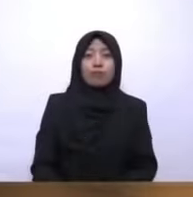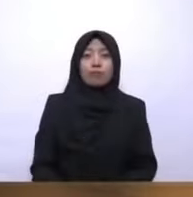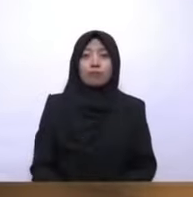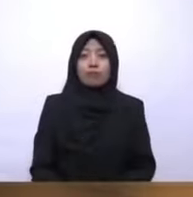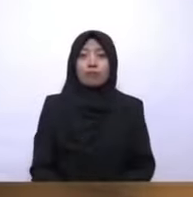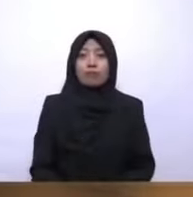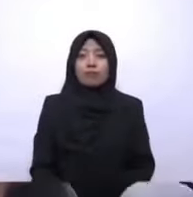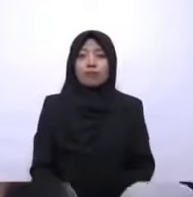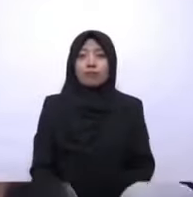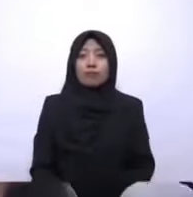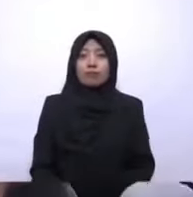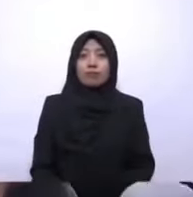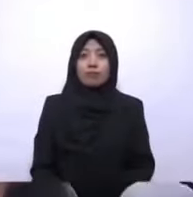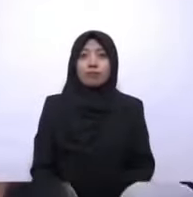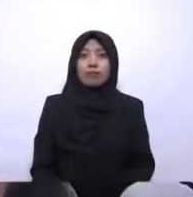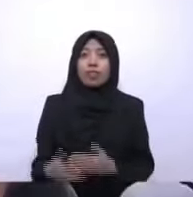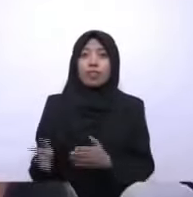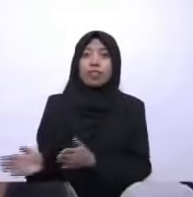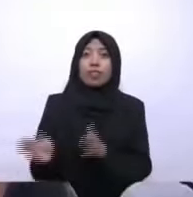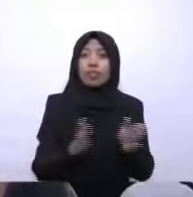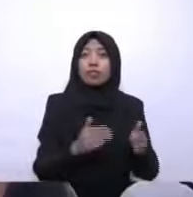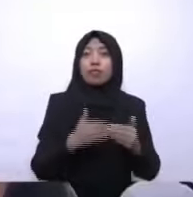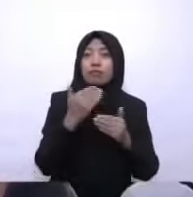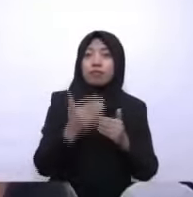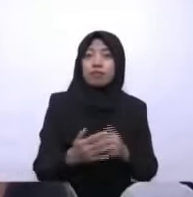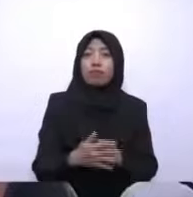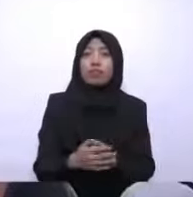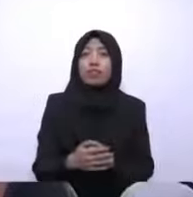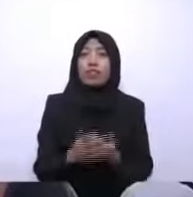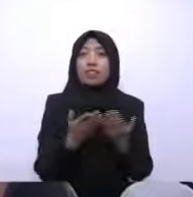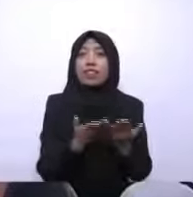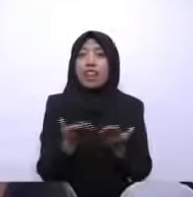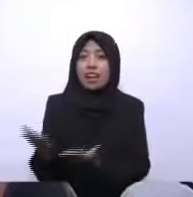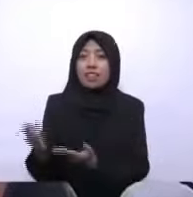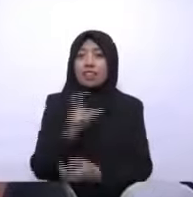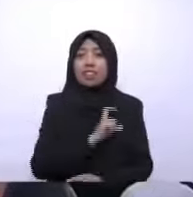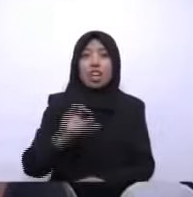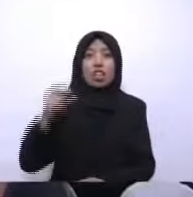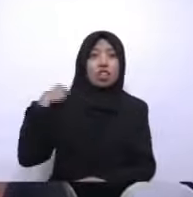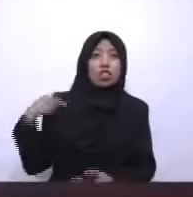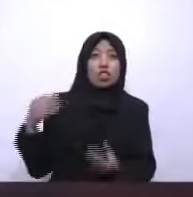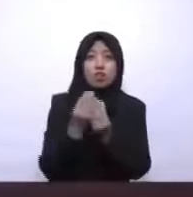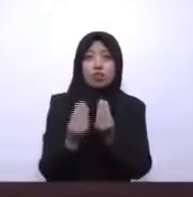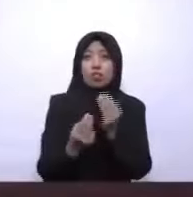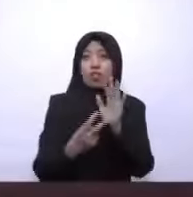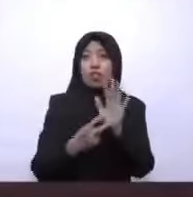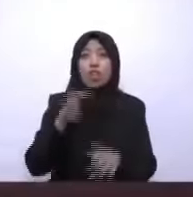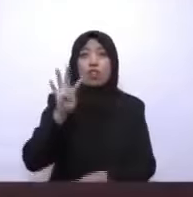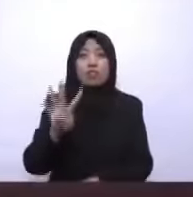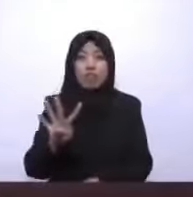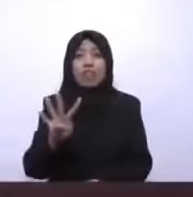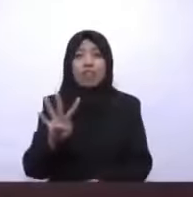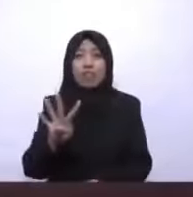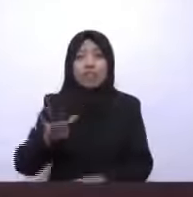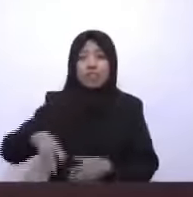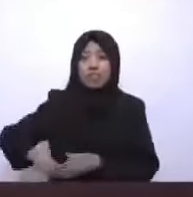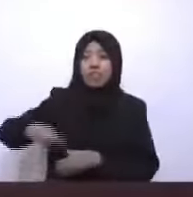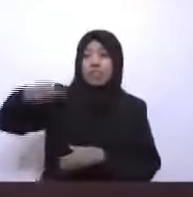ulang. Baik, selanjutnya saya persilahkan kepada Cawagub nomor urut 4 untuk